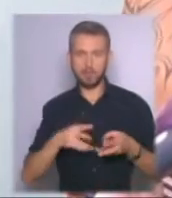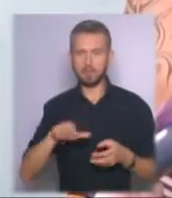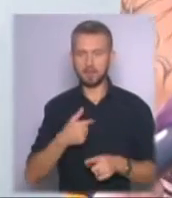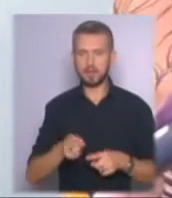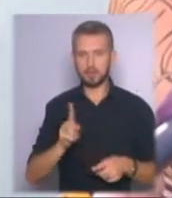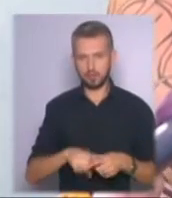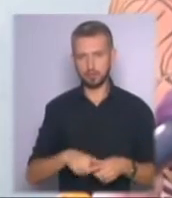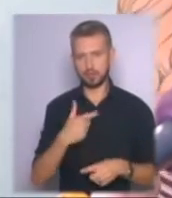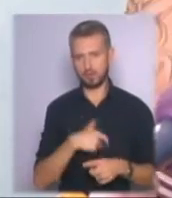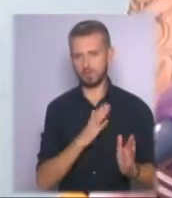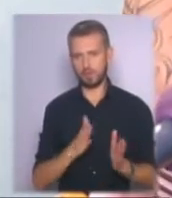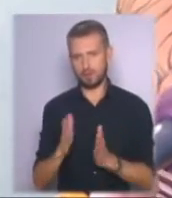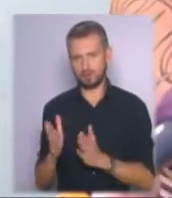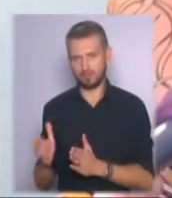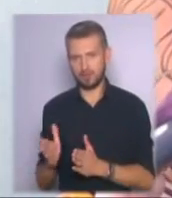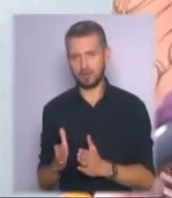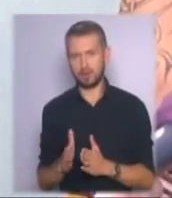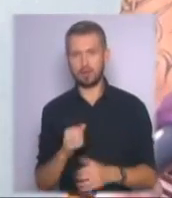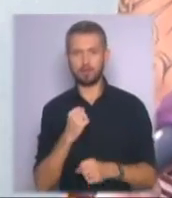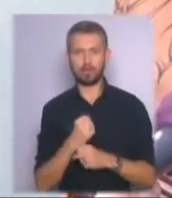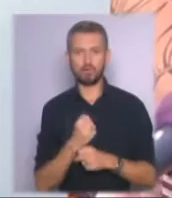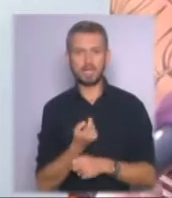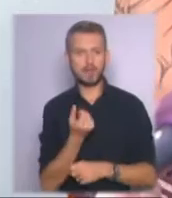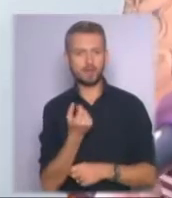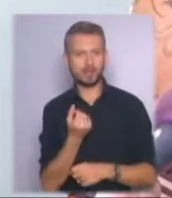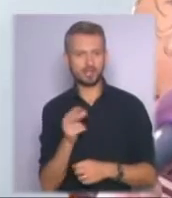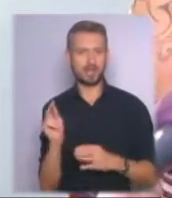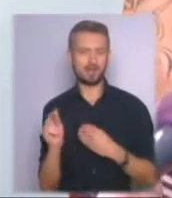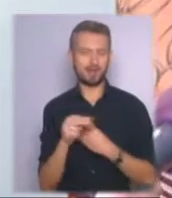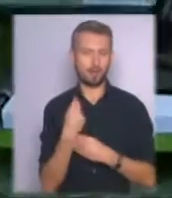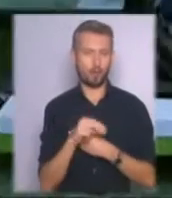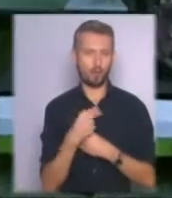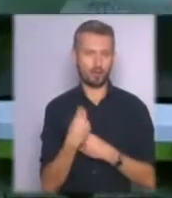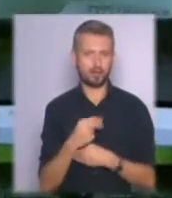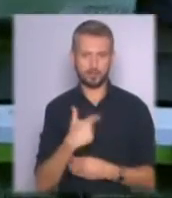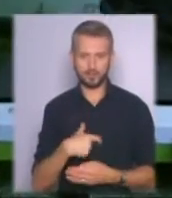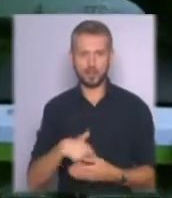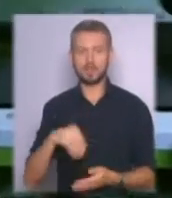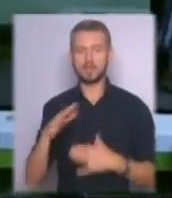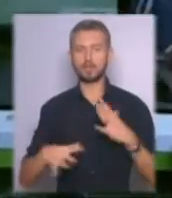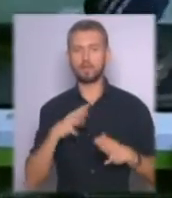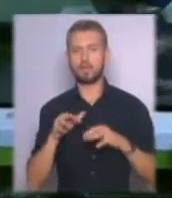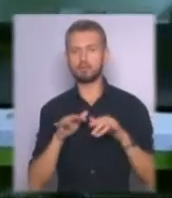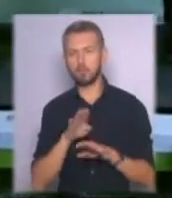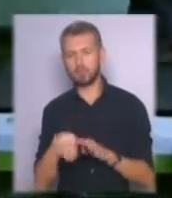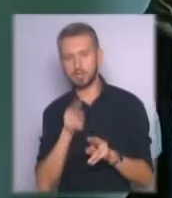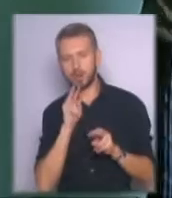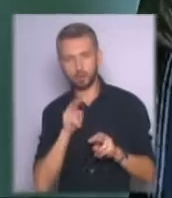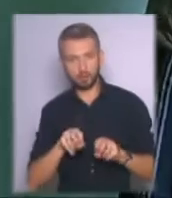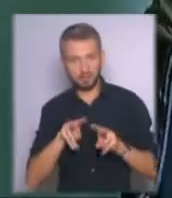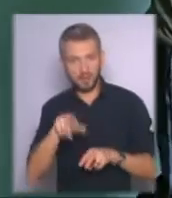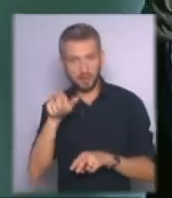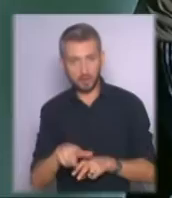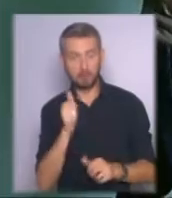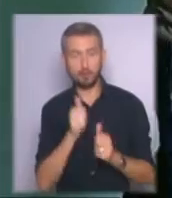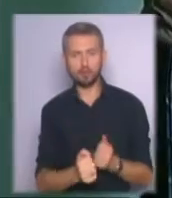привести в порядок себе, якби зробити такий невеличкий ремонт, як то кажуть. Усі тренування проходять під наглядом спеціаліста, і в кожного